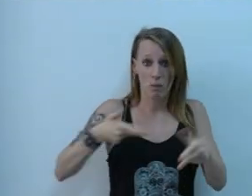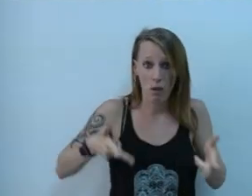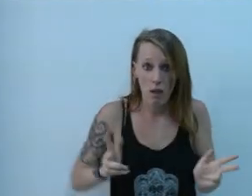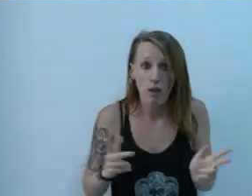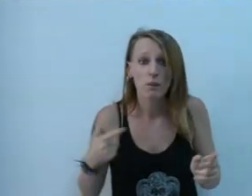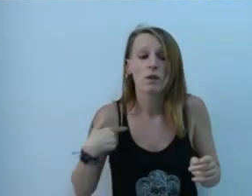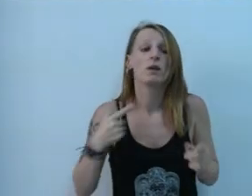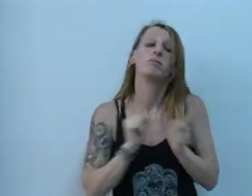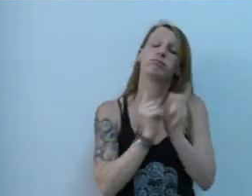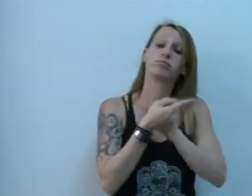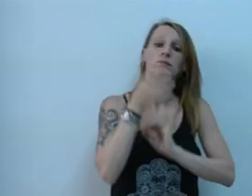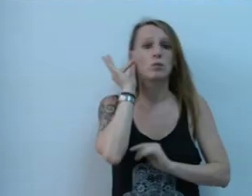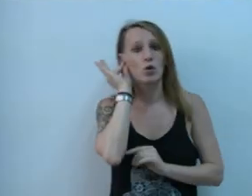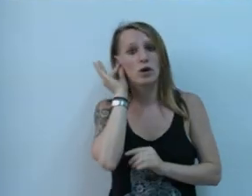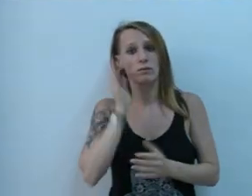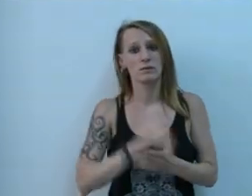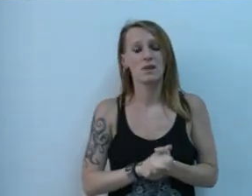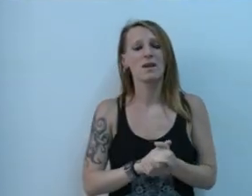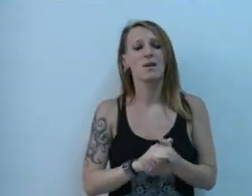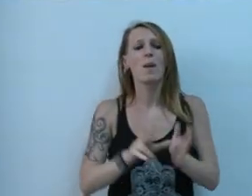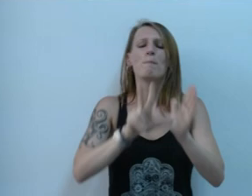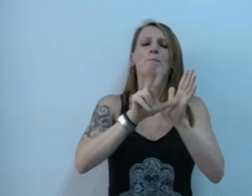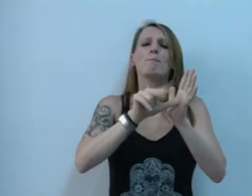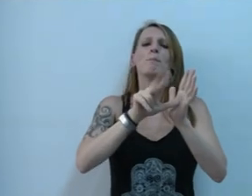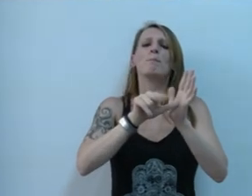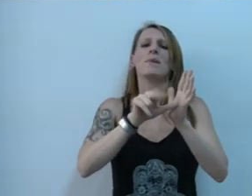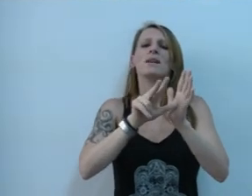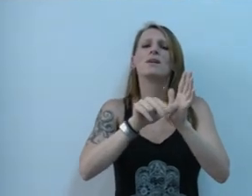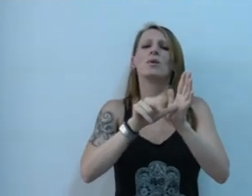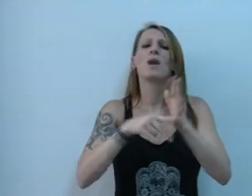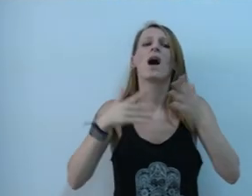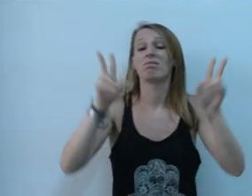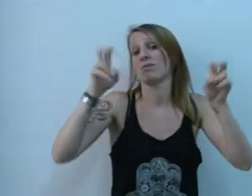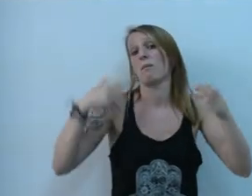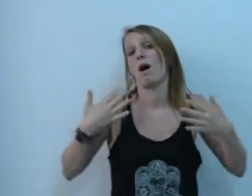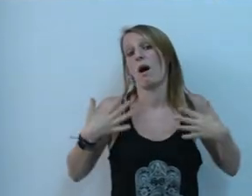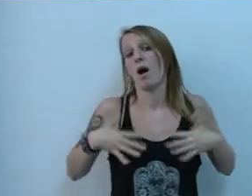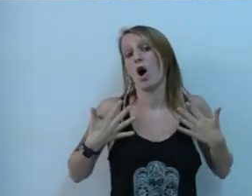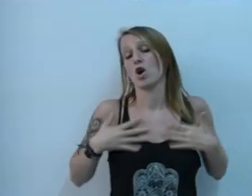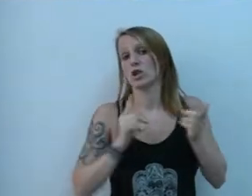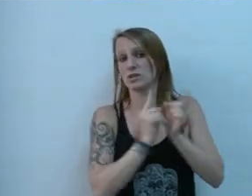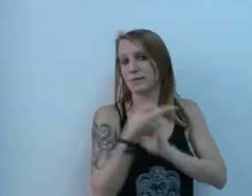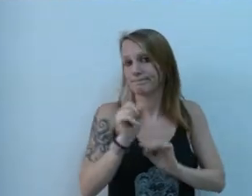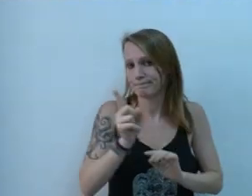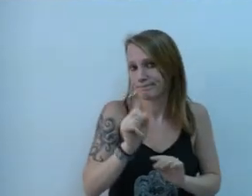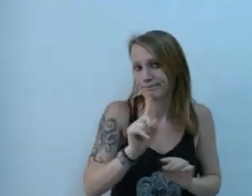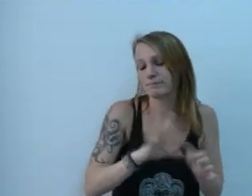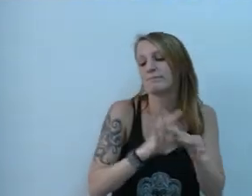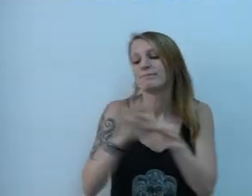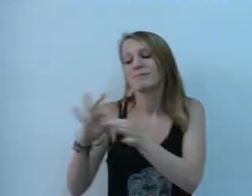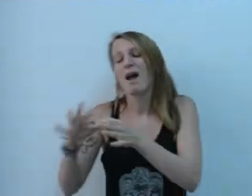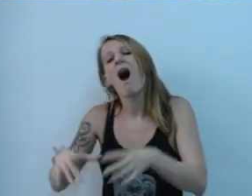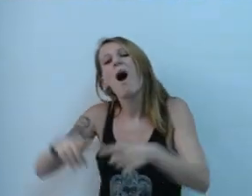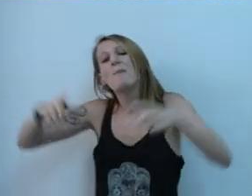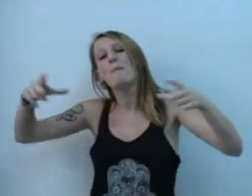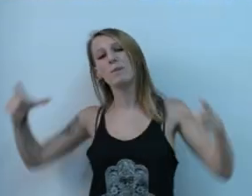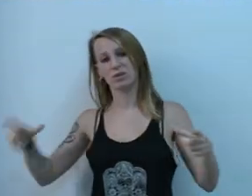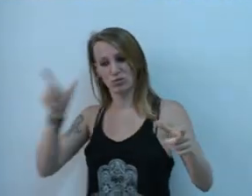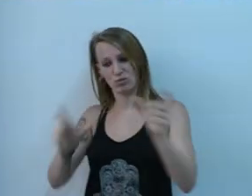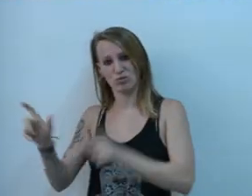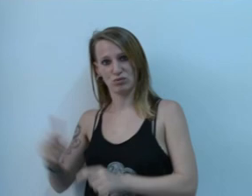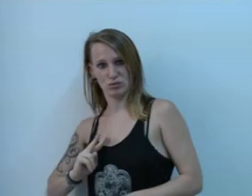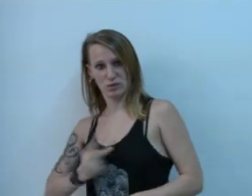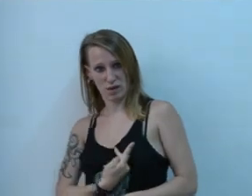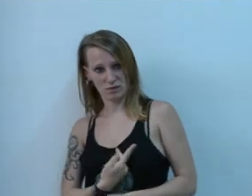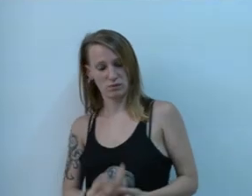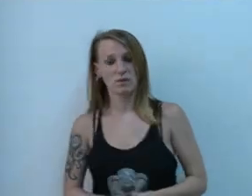estona lliure, et converteixes en una dona. Dir que més enllà d'una pel·li entorn al crossdressing és un entorn l'amplitud del fet trans. S'ha